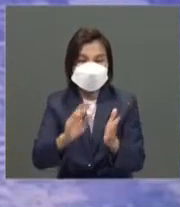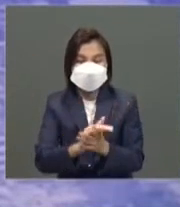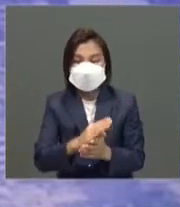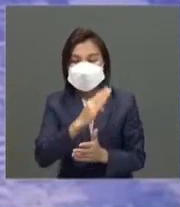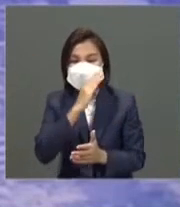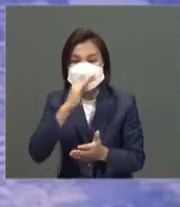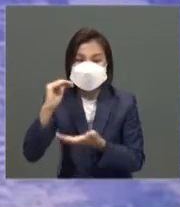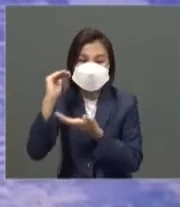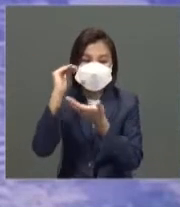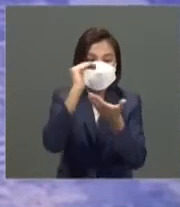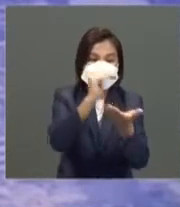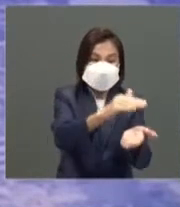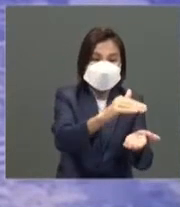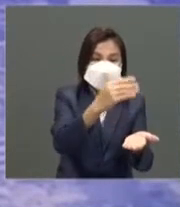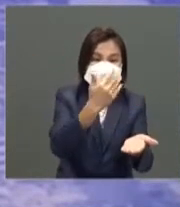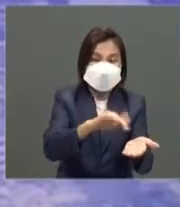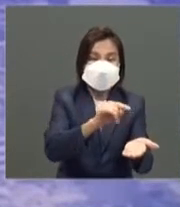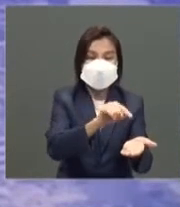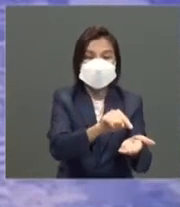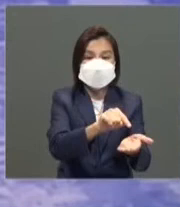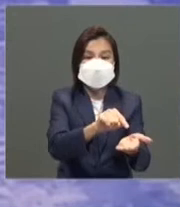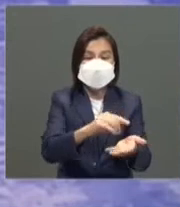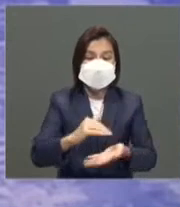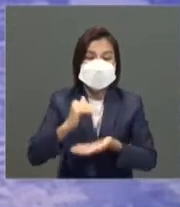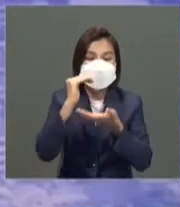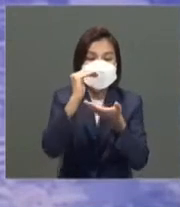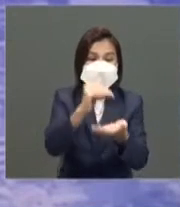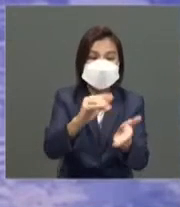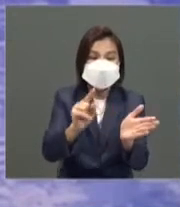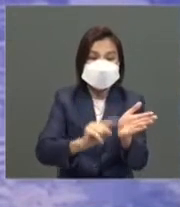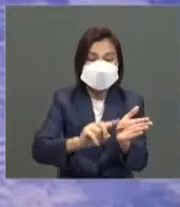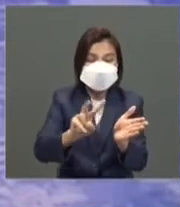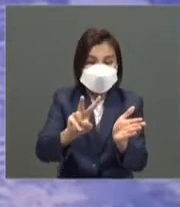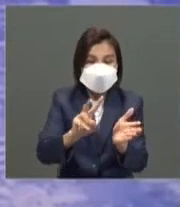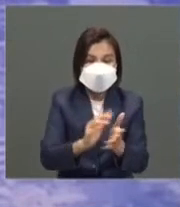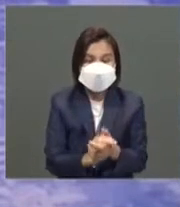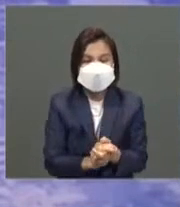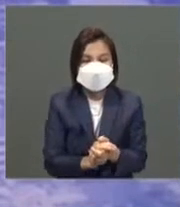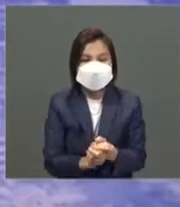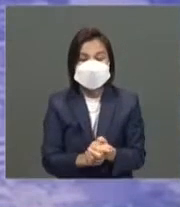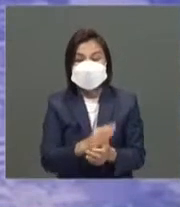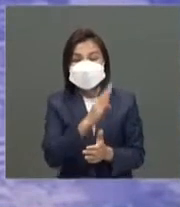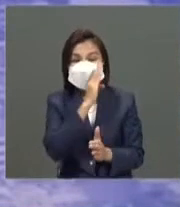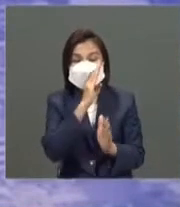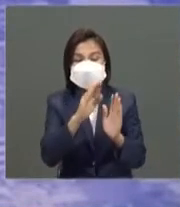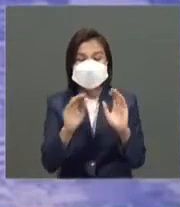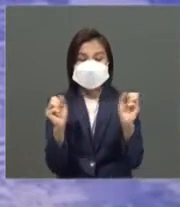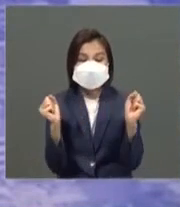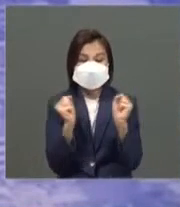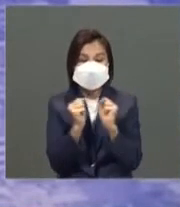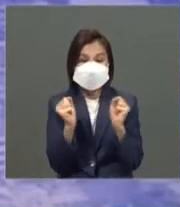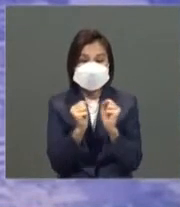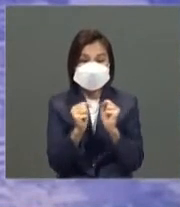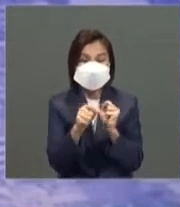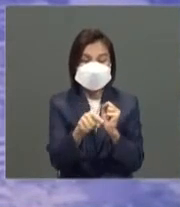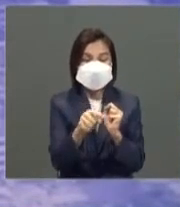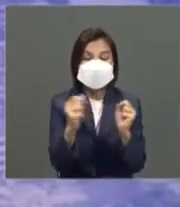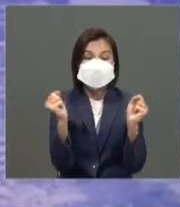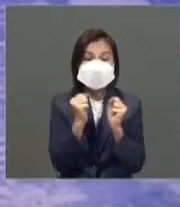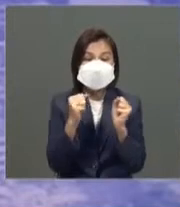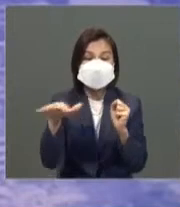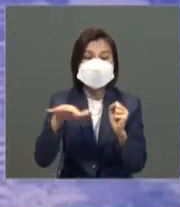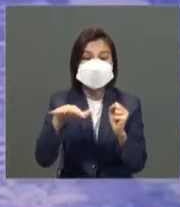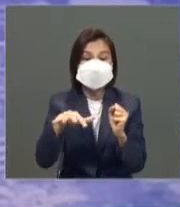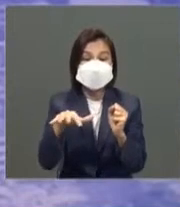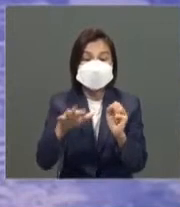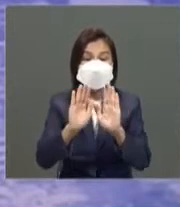วกันถ้าหากวัคซีนไปจัดเก็บในตู้เย็นนะครับที่มีอุณหภูมิเป็นตู้เย็นปกตินะครับจะ